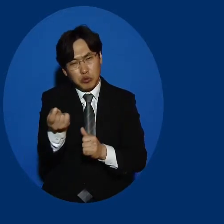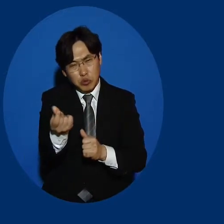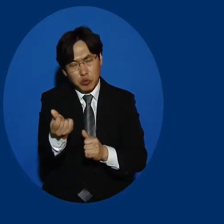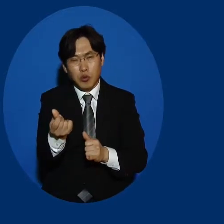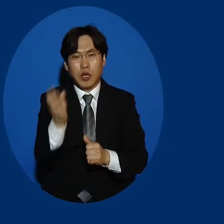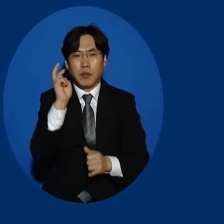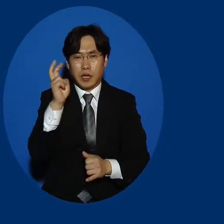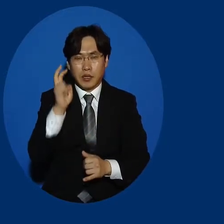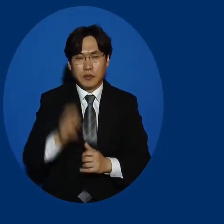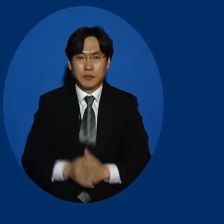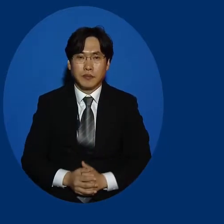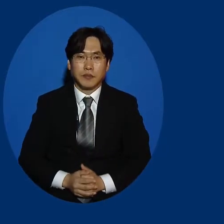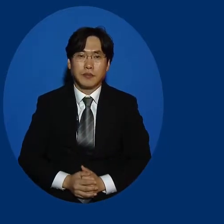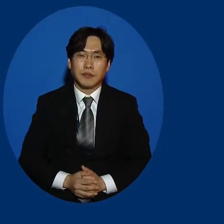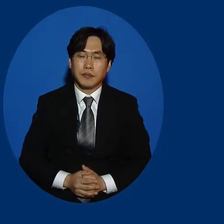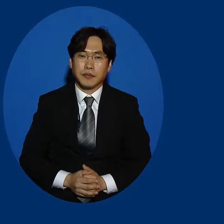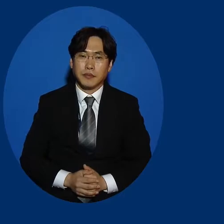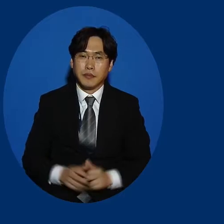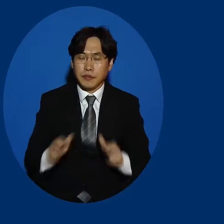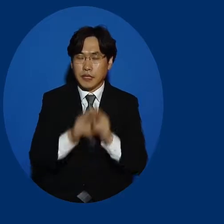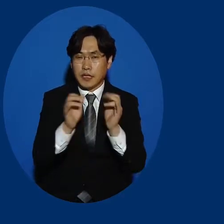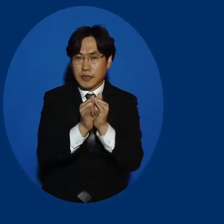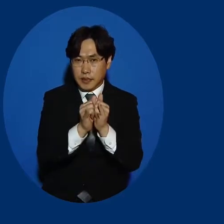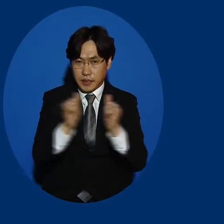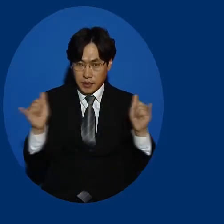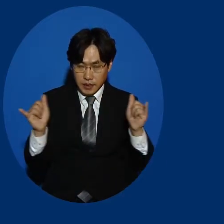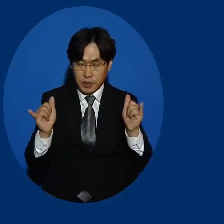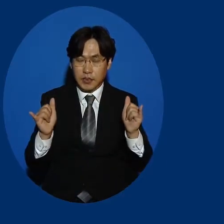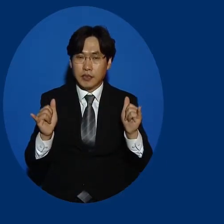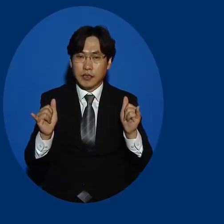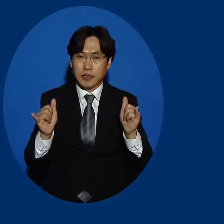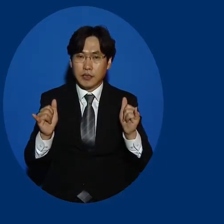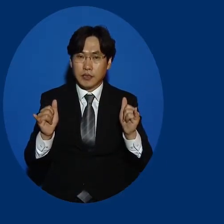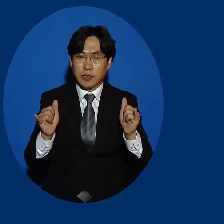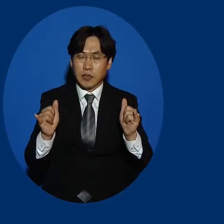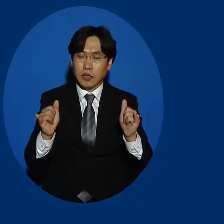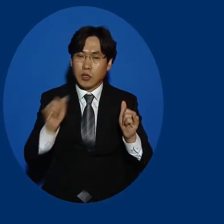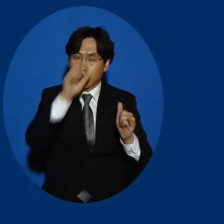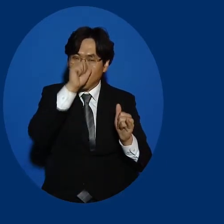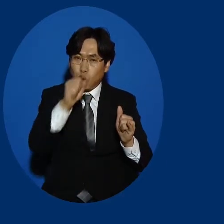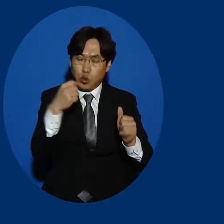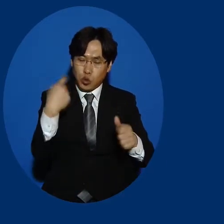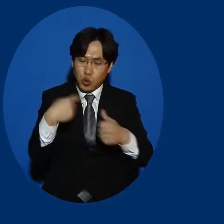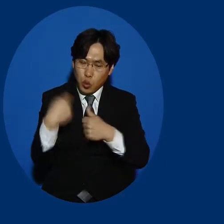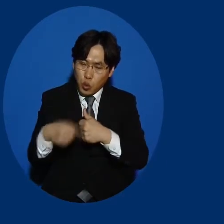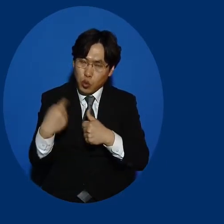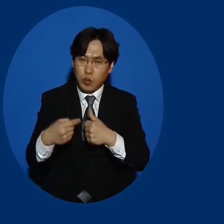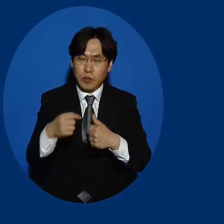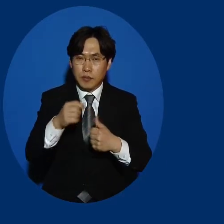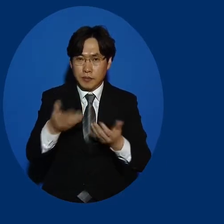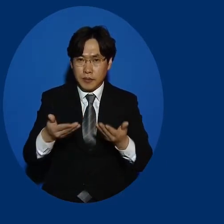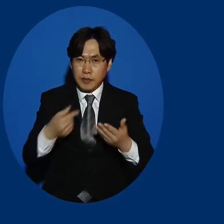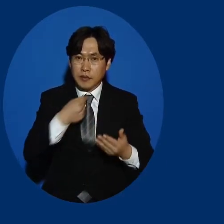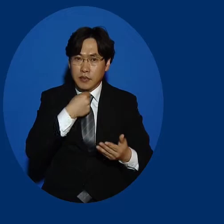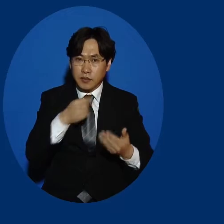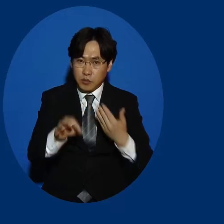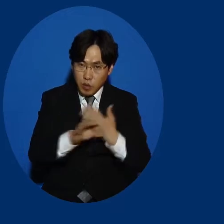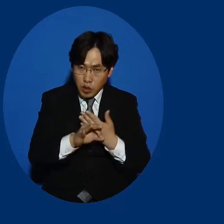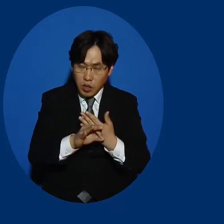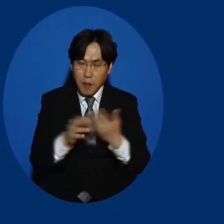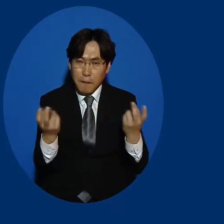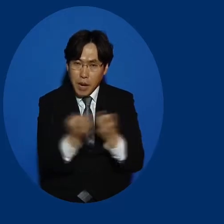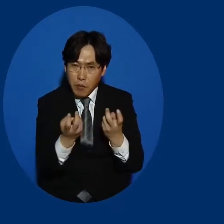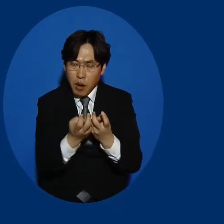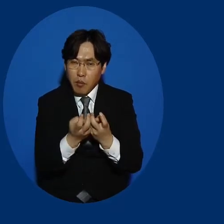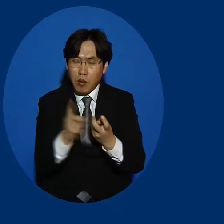겁니다. 많은 장애인들이 질 높은 교육 서비스를 받을 수 있는 방안이